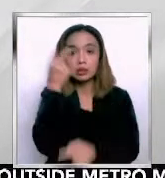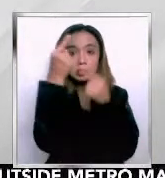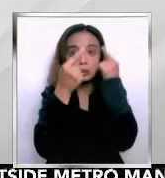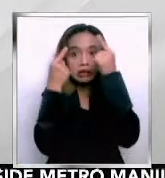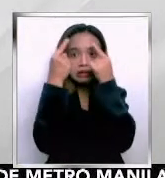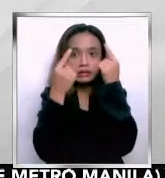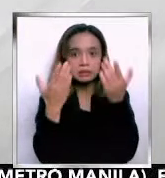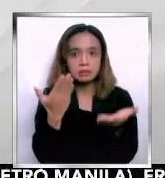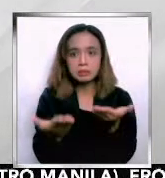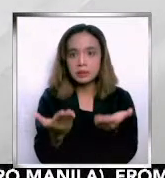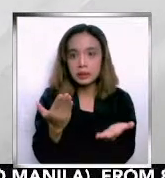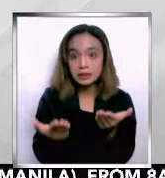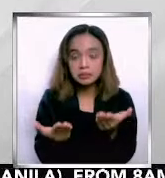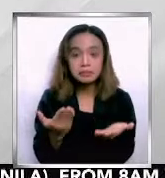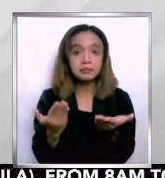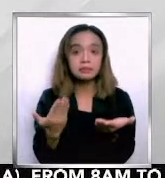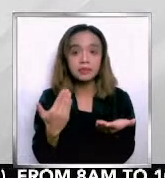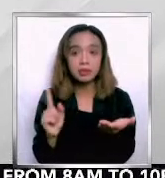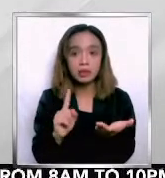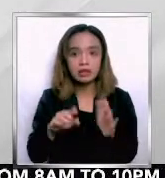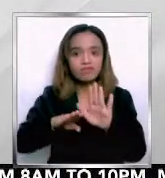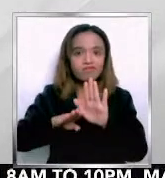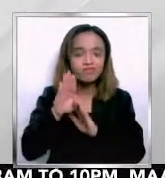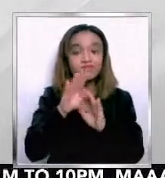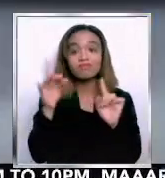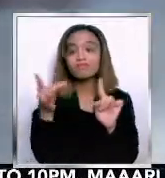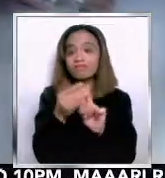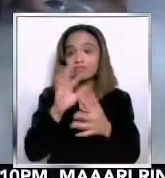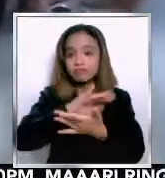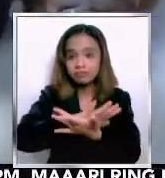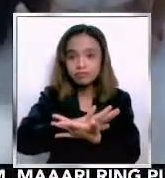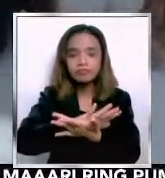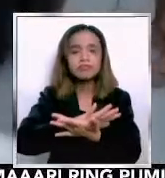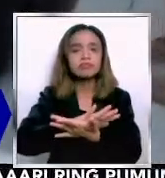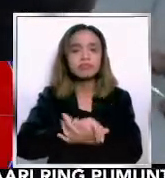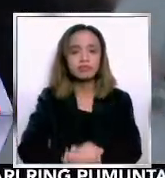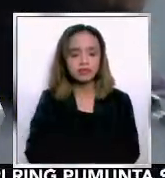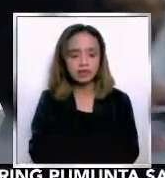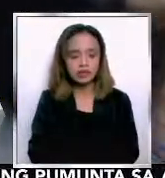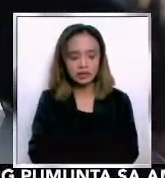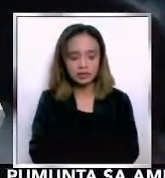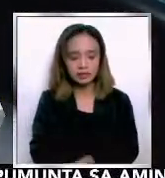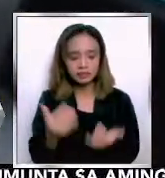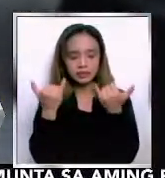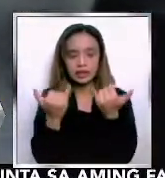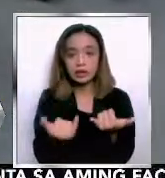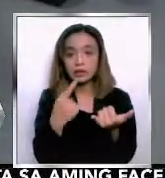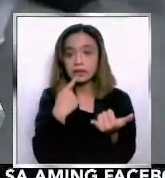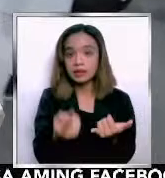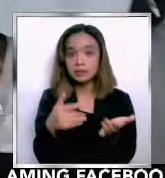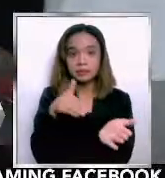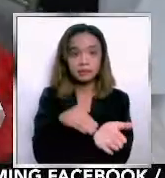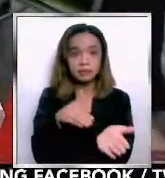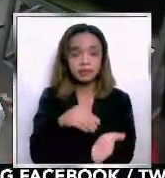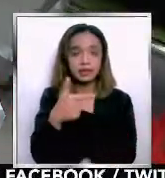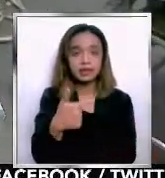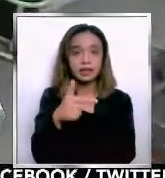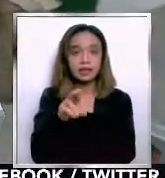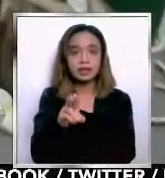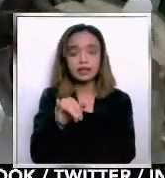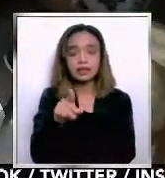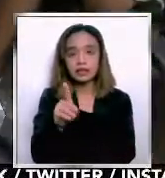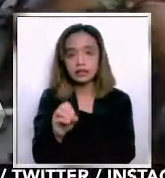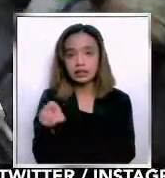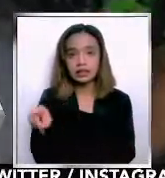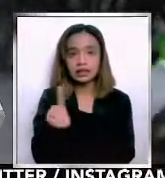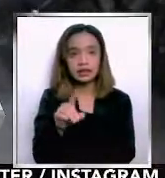siyempre ng surge, pagdami ng bilang ng kaso. Gayunman, sabi ni Dr. Guido David, fellow ng Okta